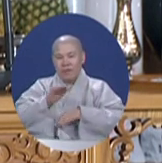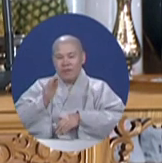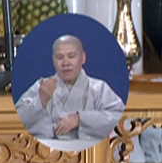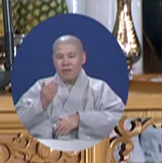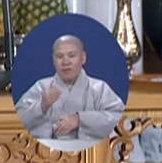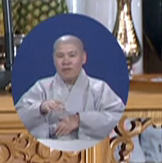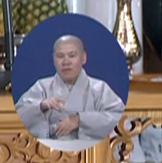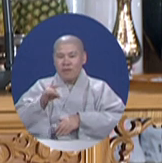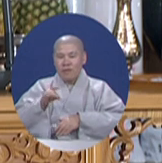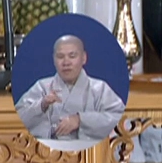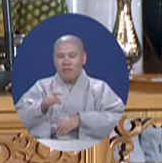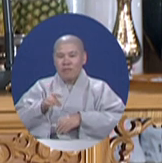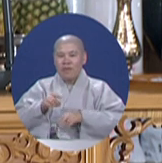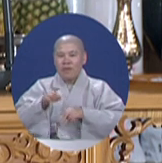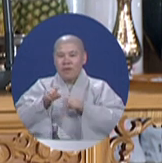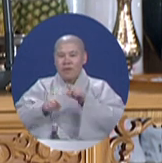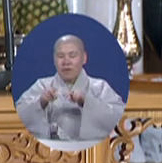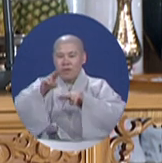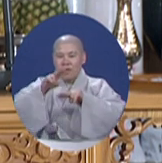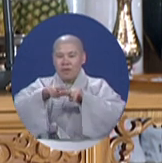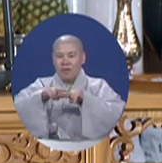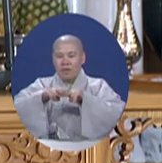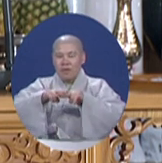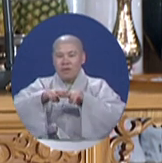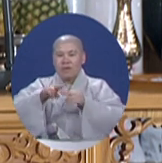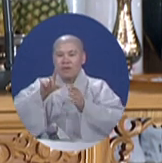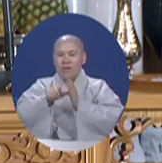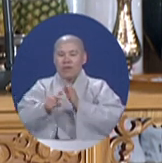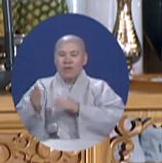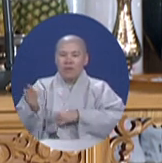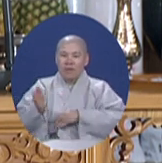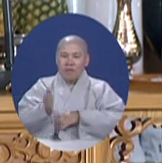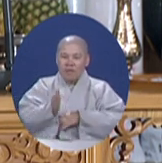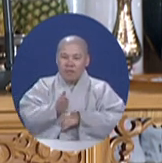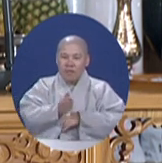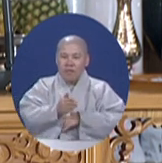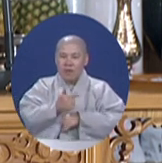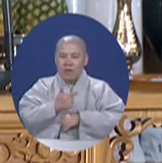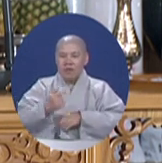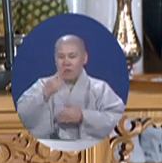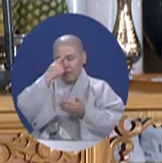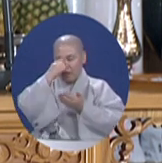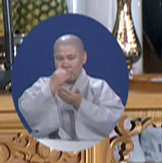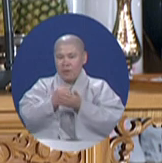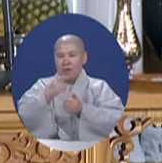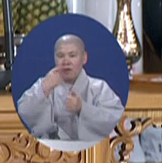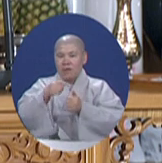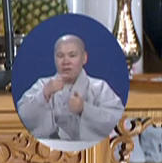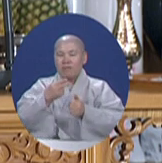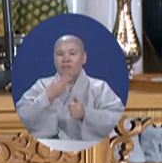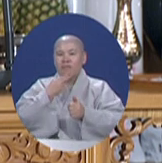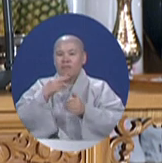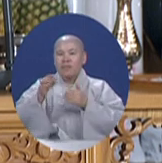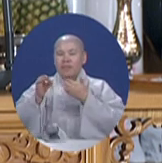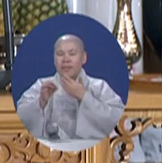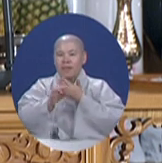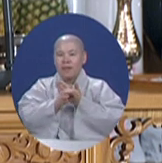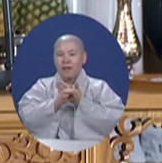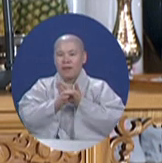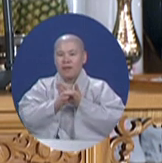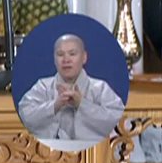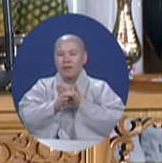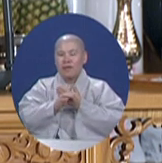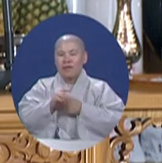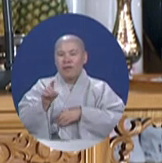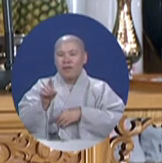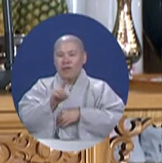그런 처음에 법상에 올라갈 때부터 그런 큰 스님들의 가르침이 없었다면 뭐